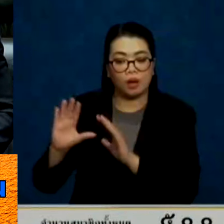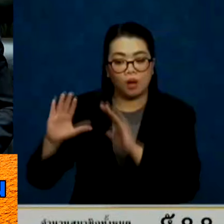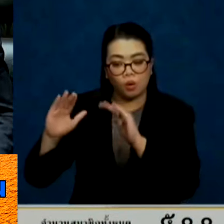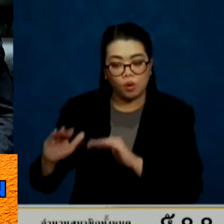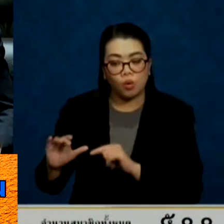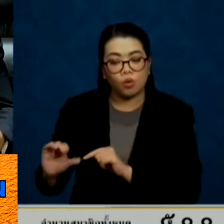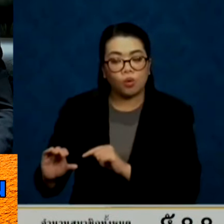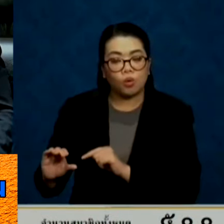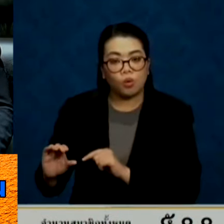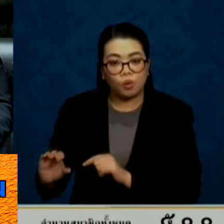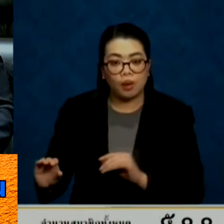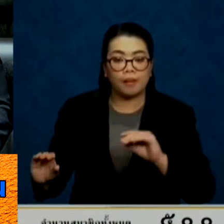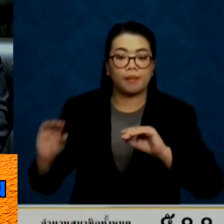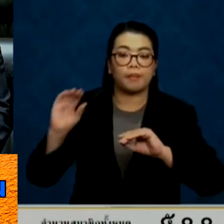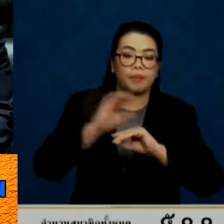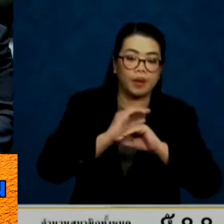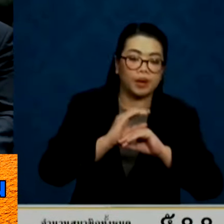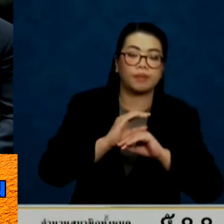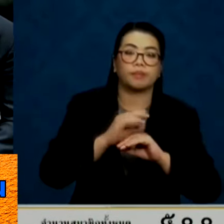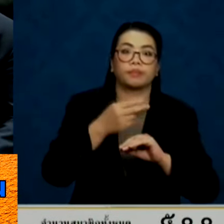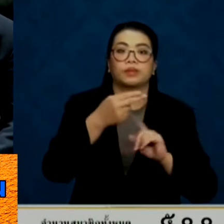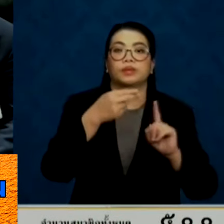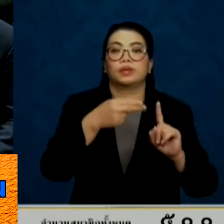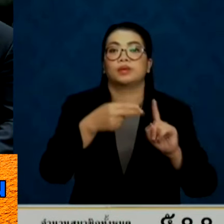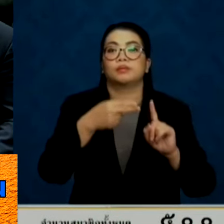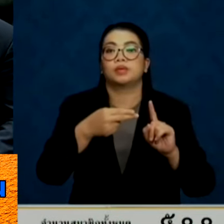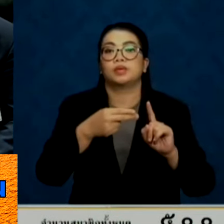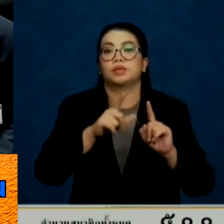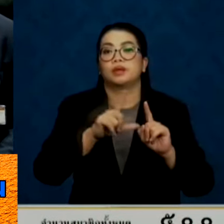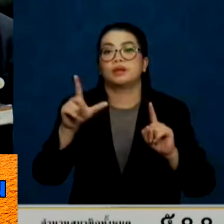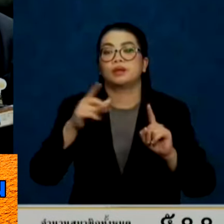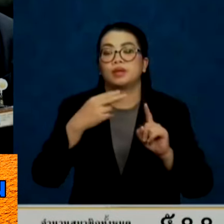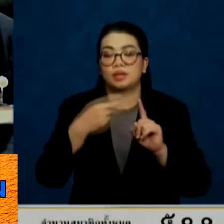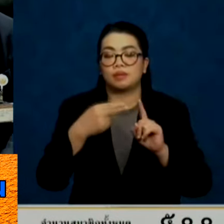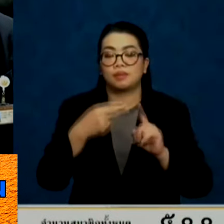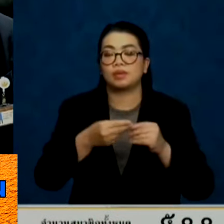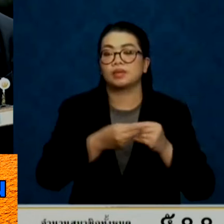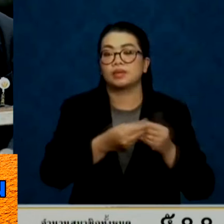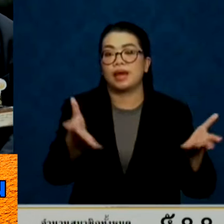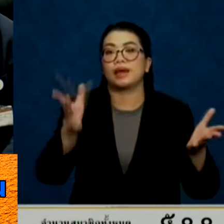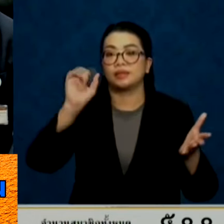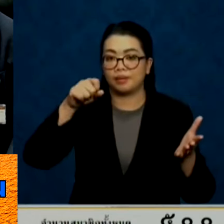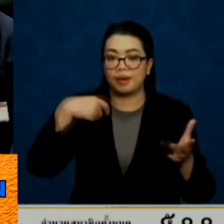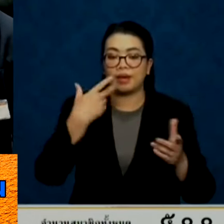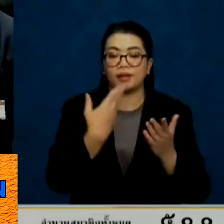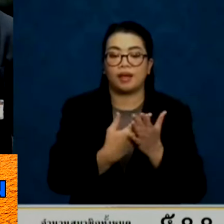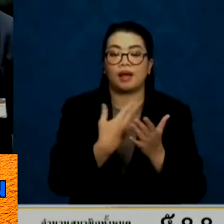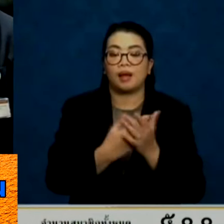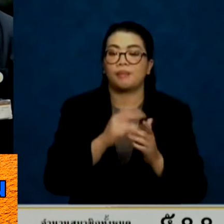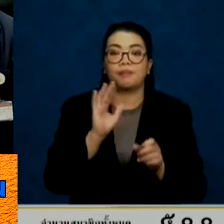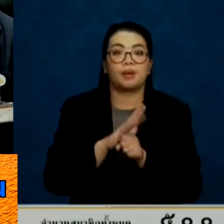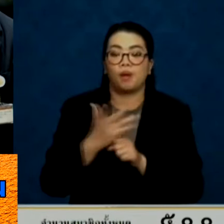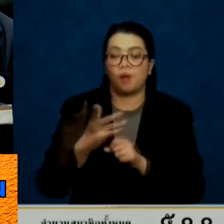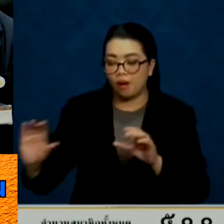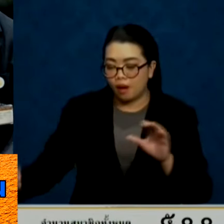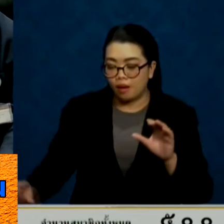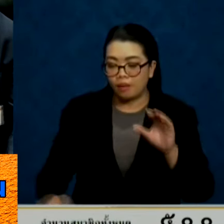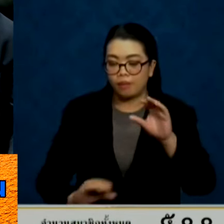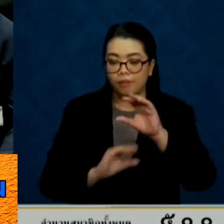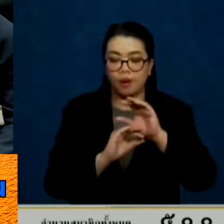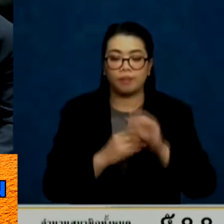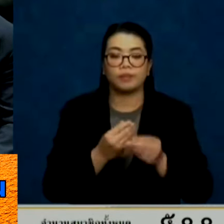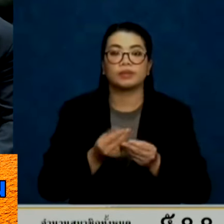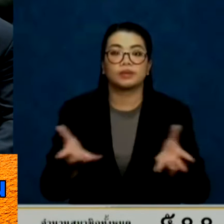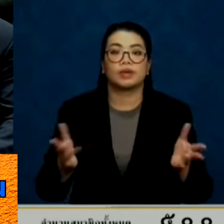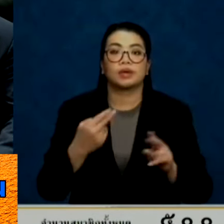่วทลดลงไปเสริมในส่นที่ตามข้อ 5ทผมพดถึหอเปล่าอันนี้ผมไม่ทราบแต่ผมเข้ใจเอาว่าน่จะเป็นเช่นนั้เพราะว่า